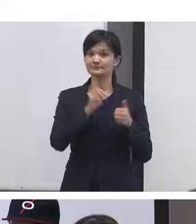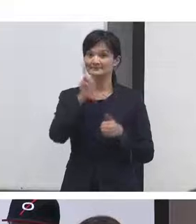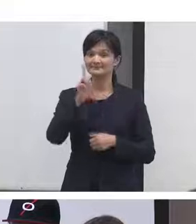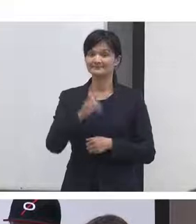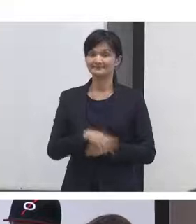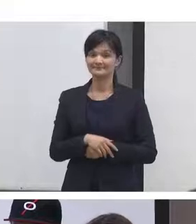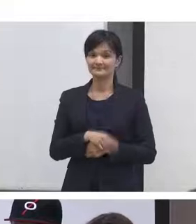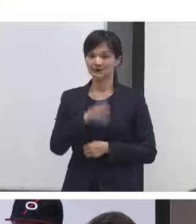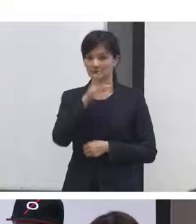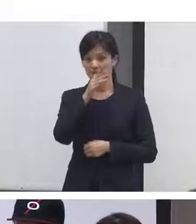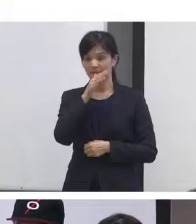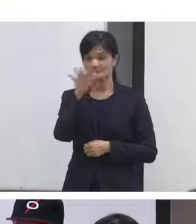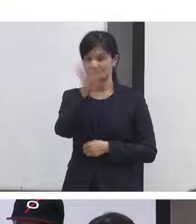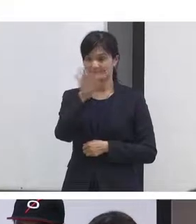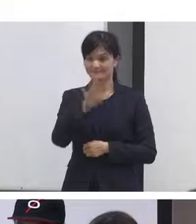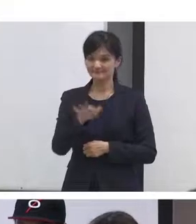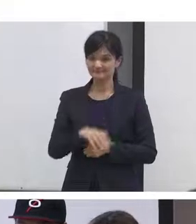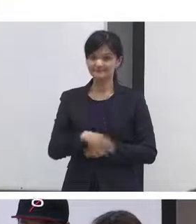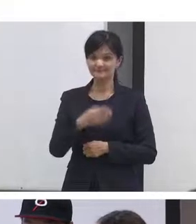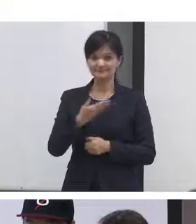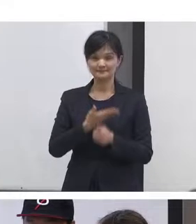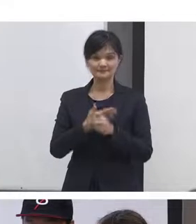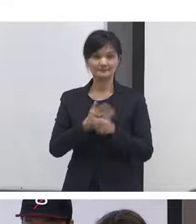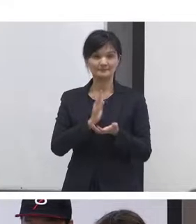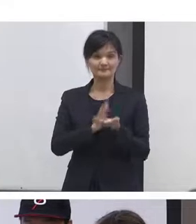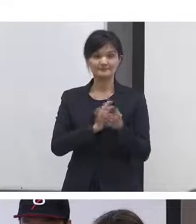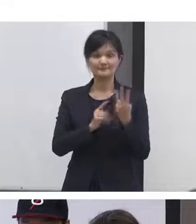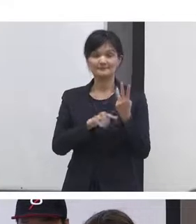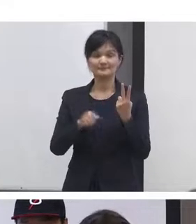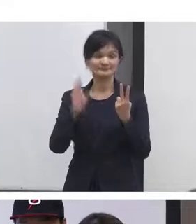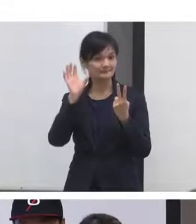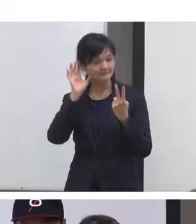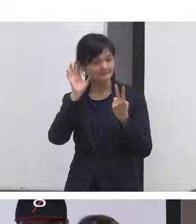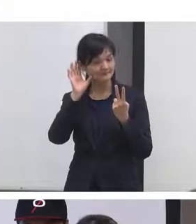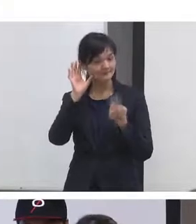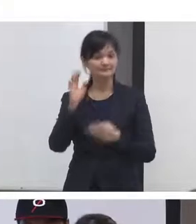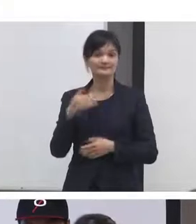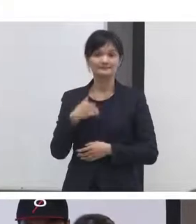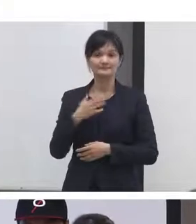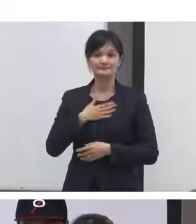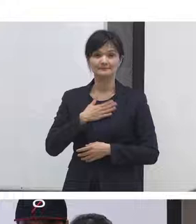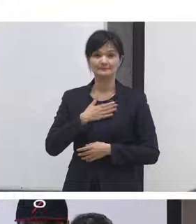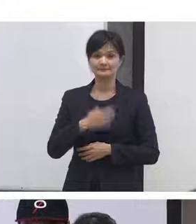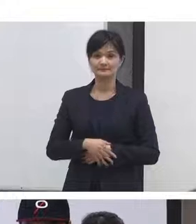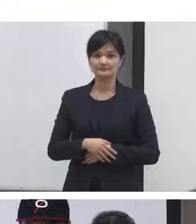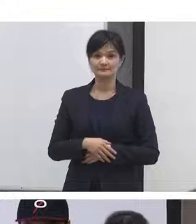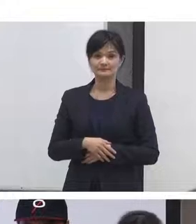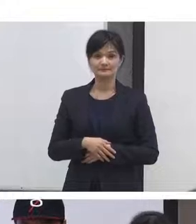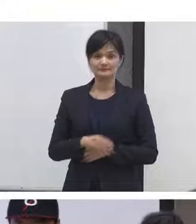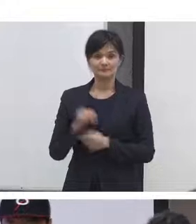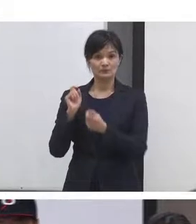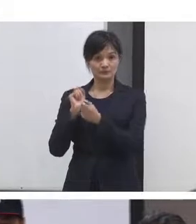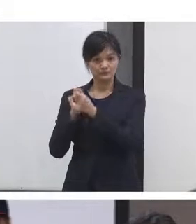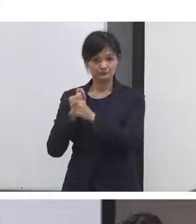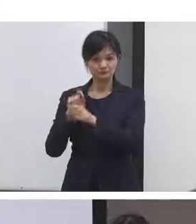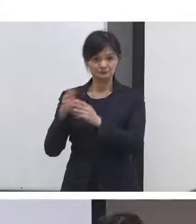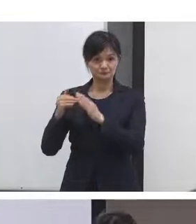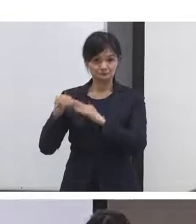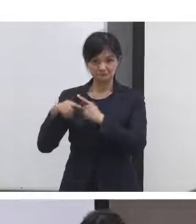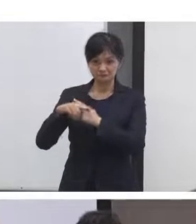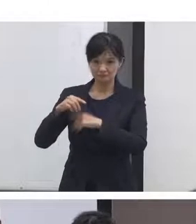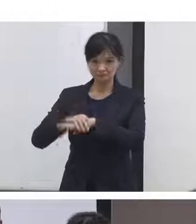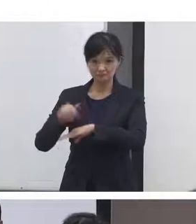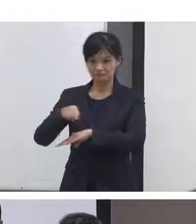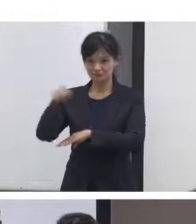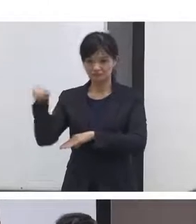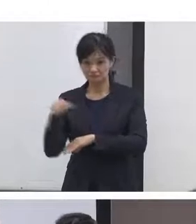念给大家听，然后也让讲者知道。那接下来再进入提问的部分。那第一个是，近来学界也逐渐注意到 KPI 不是